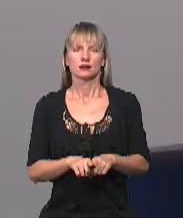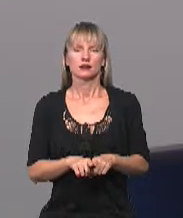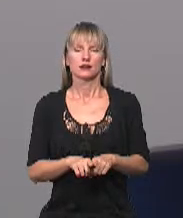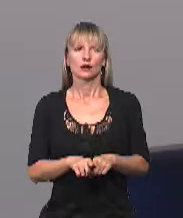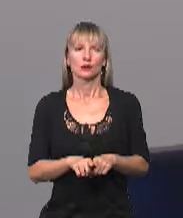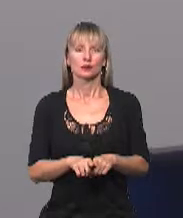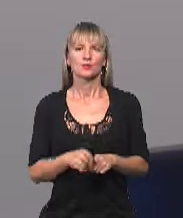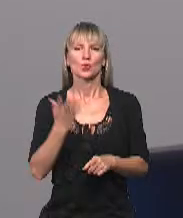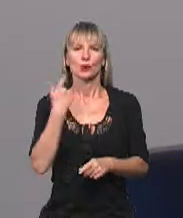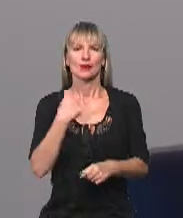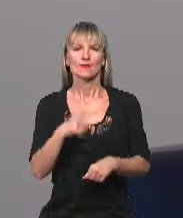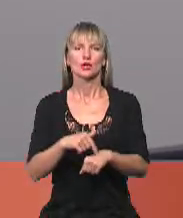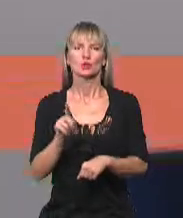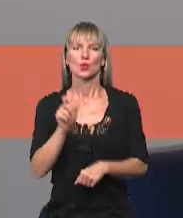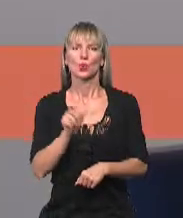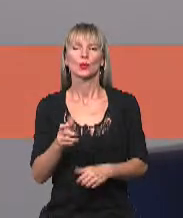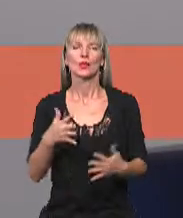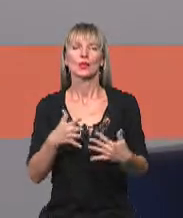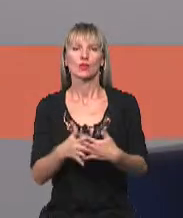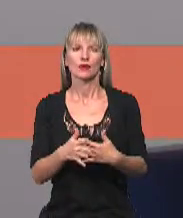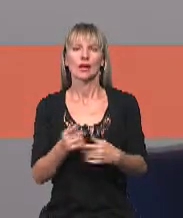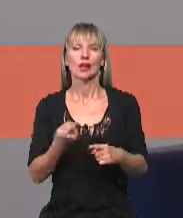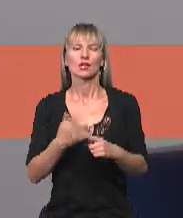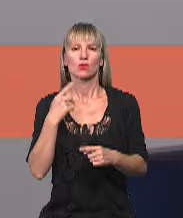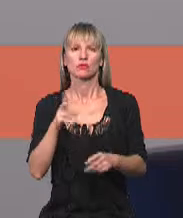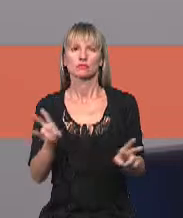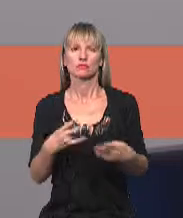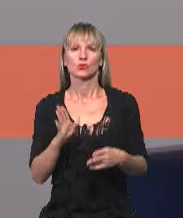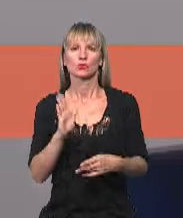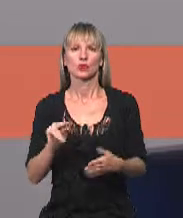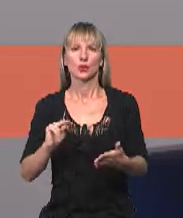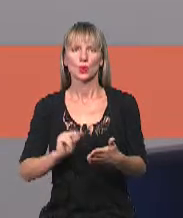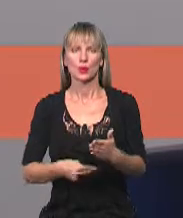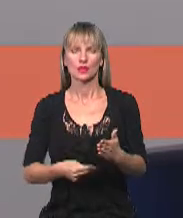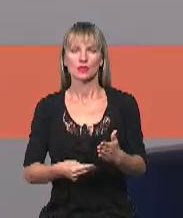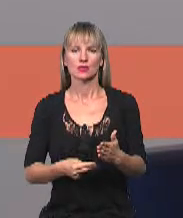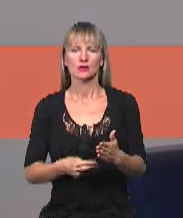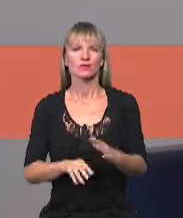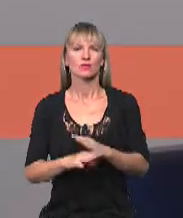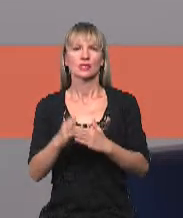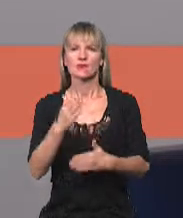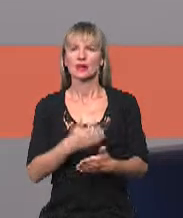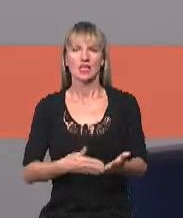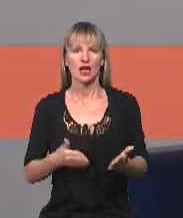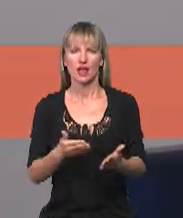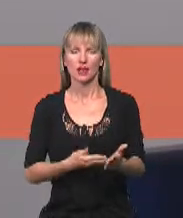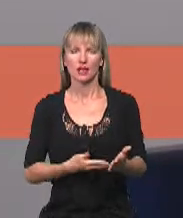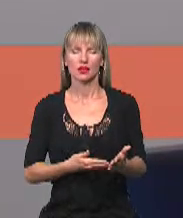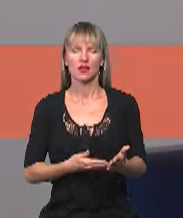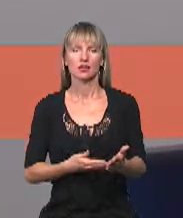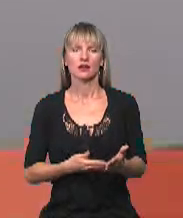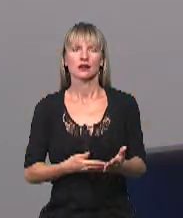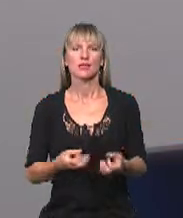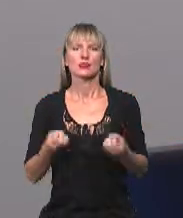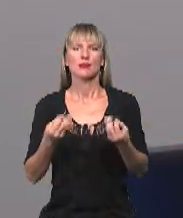сентенцію, коли я відчую, що люди інтегрувалися, це коли їм не потрібна буде довідка взагалі. Не